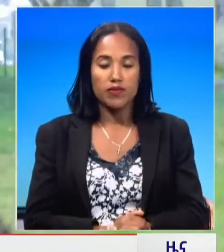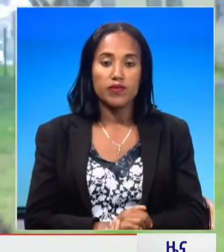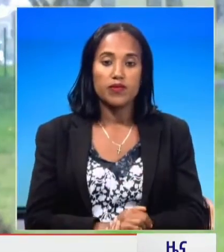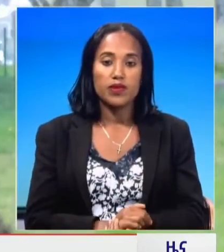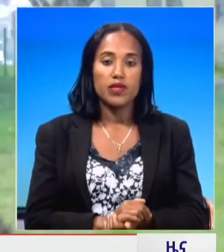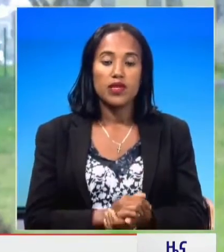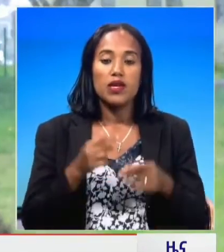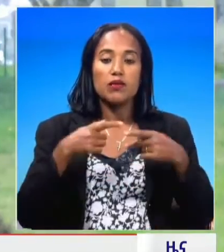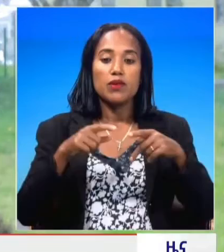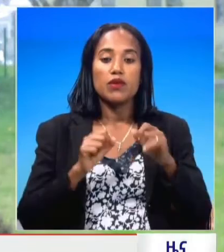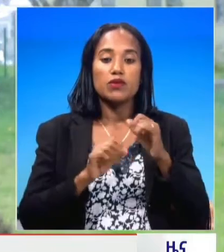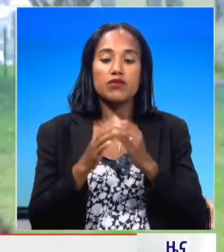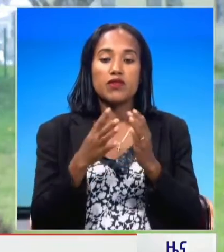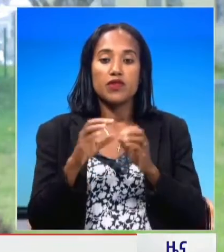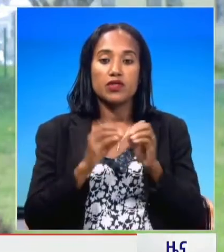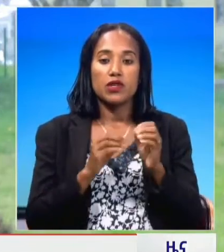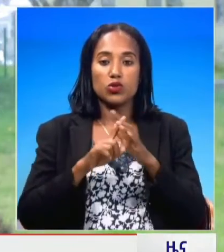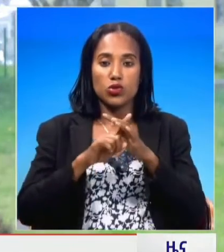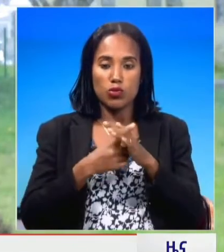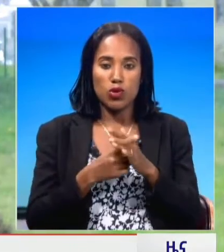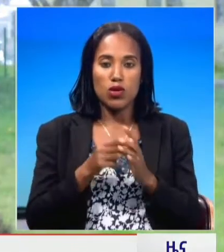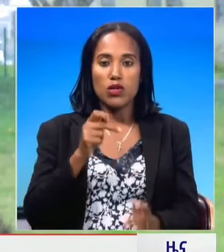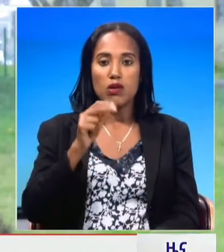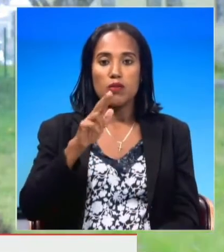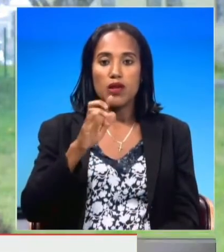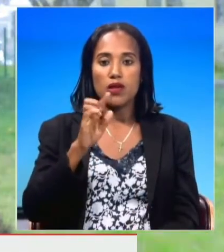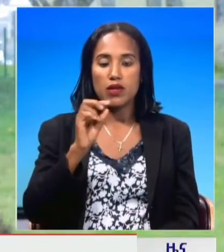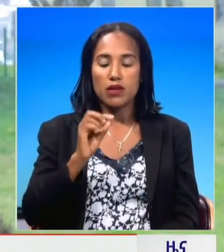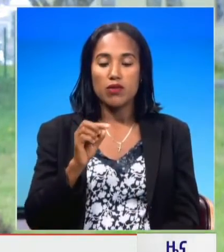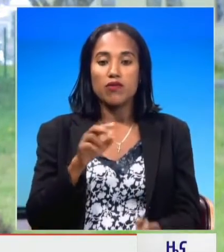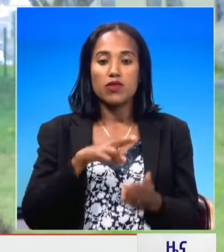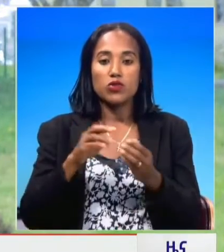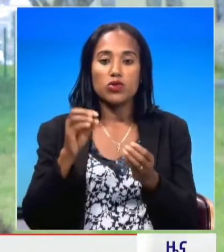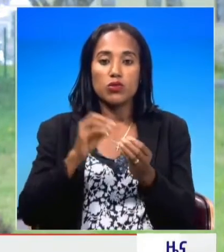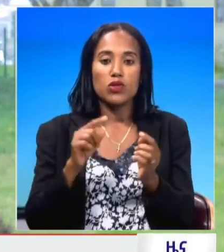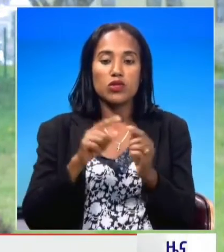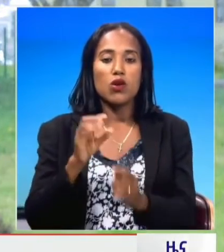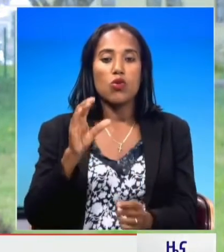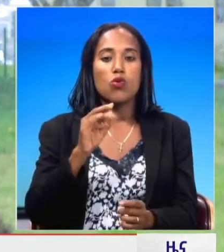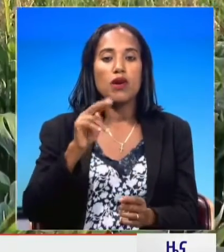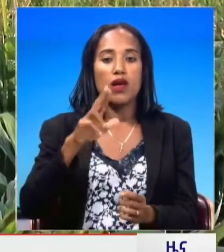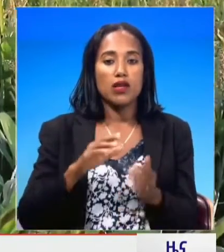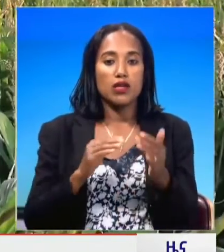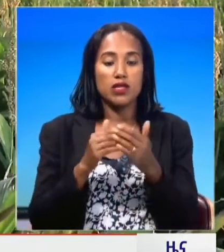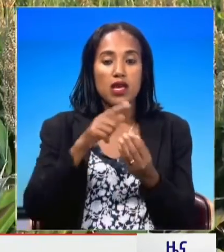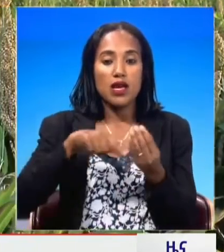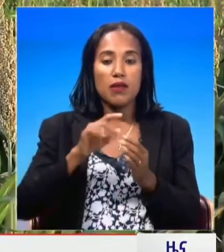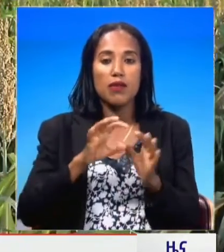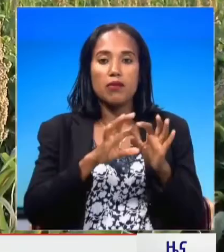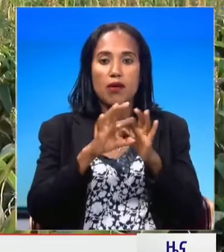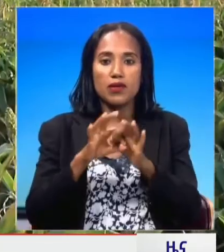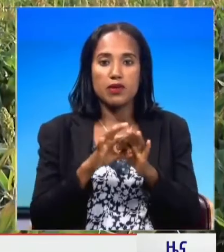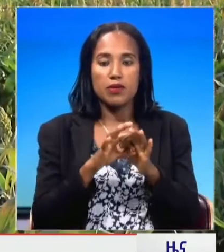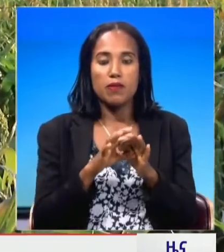ሰፊ እንቅስቃሴዎች ተጀምረዋል። ደባርቅ በራሱ በዩኒቨርሲቲው ግቢ ጨምሮ እስከ ሁመራ ድረስ ያን አካባቢ ማህበረሰብ